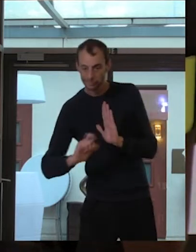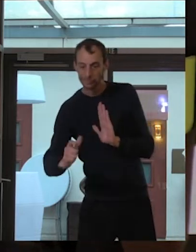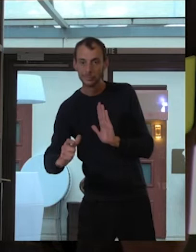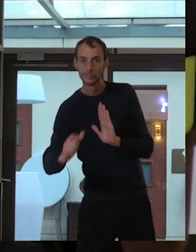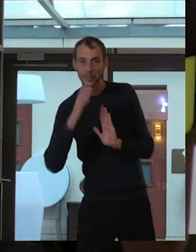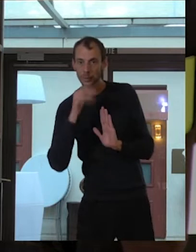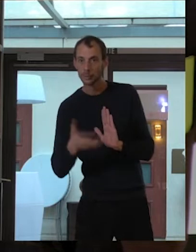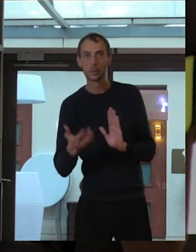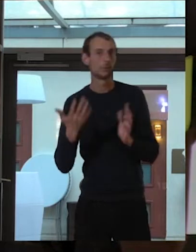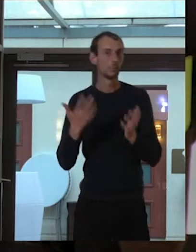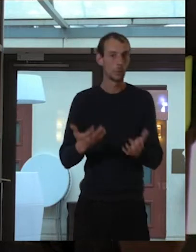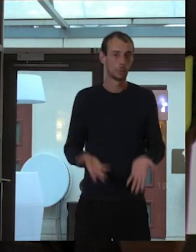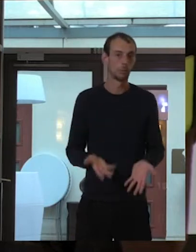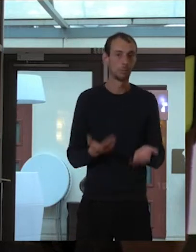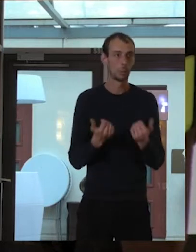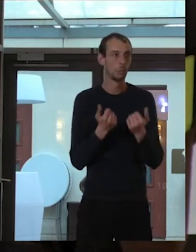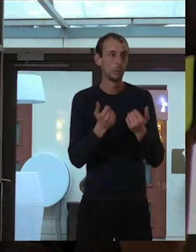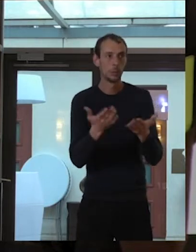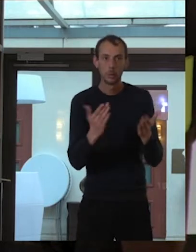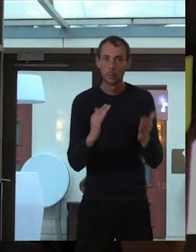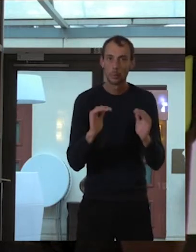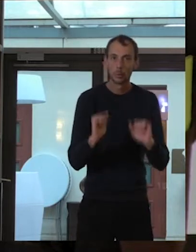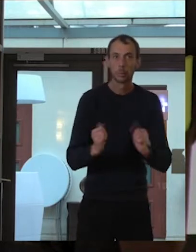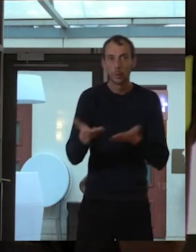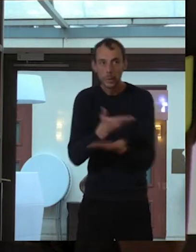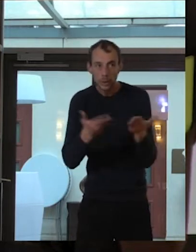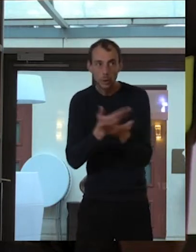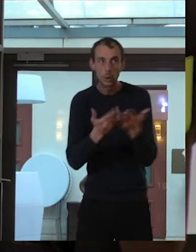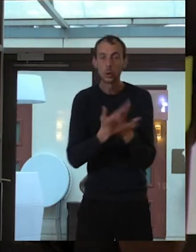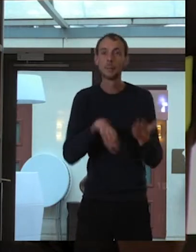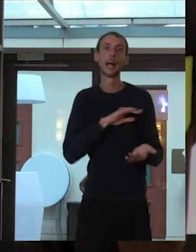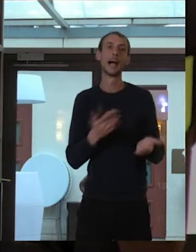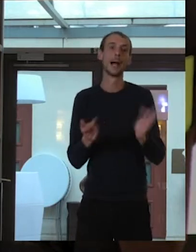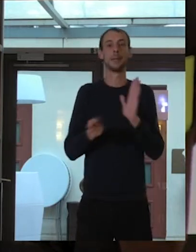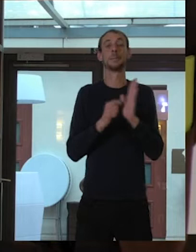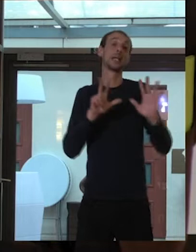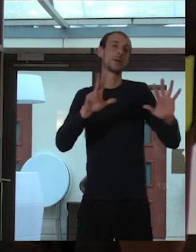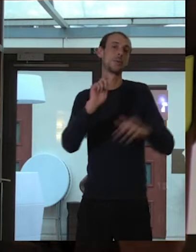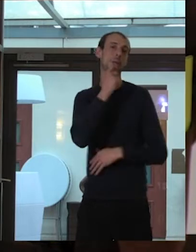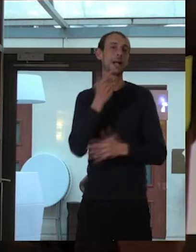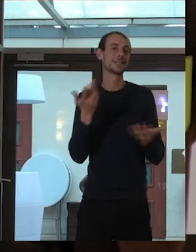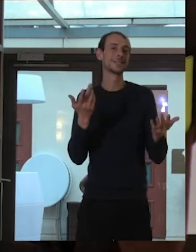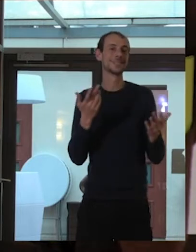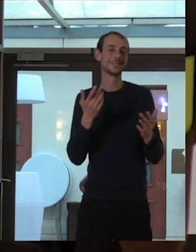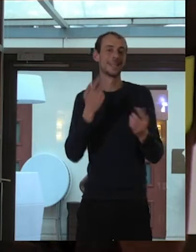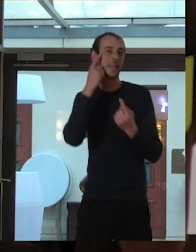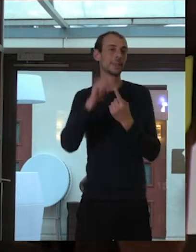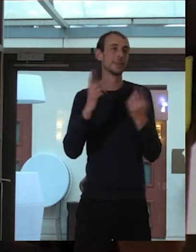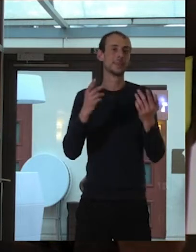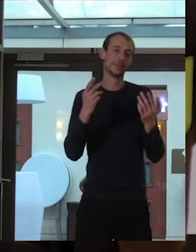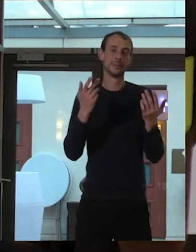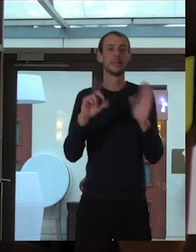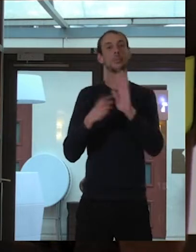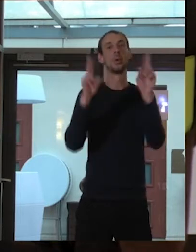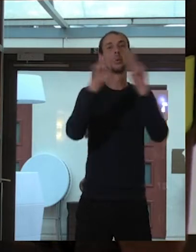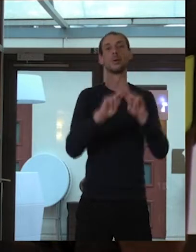temps d'échange lors de la journée du 8 mars, journée internationale du droit des femmes. Je